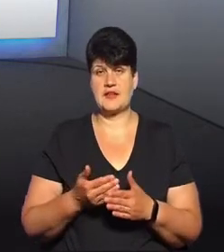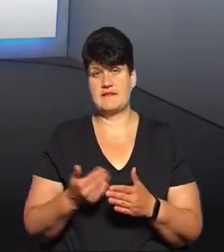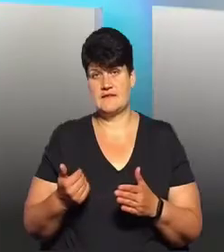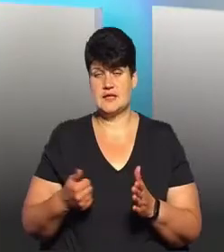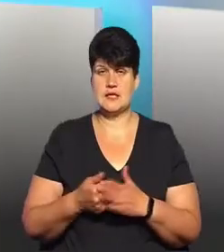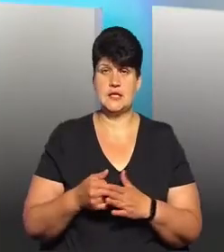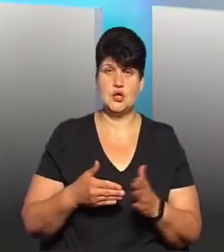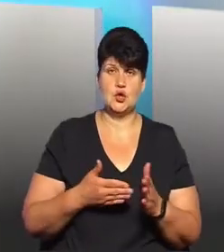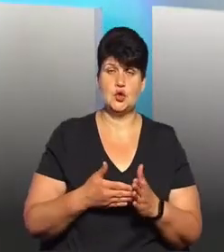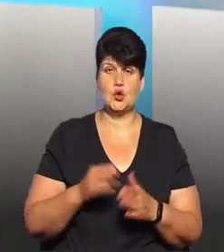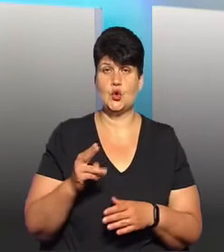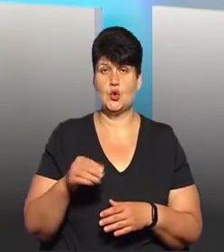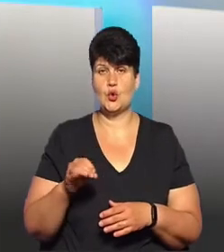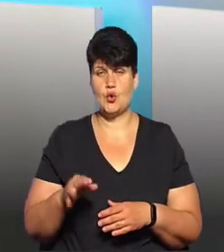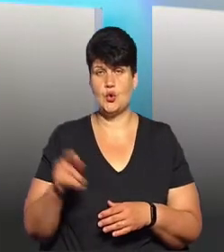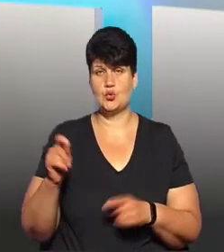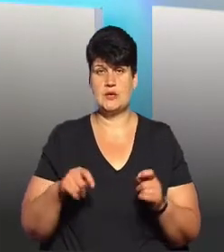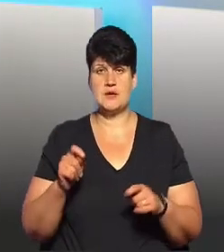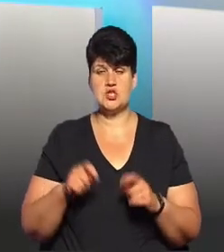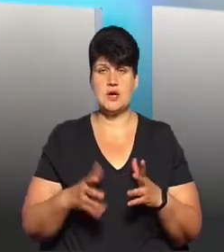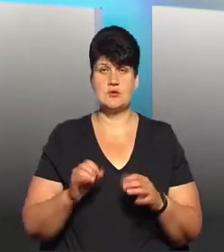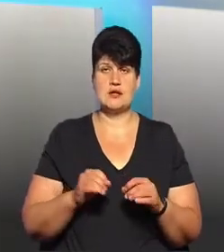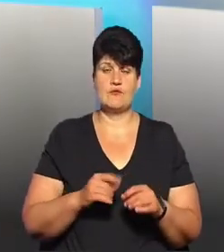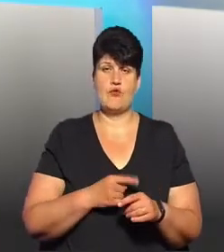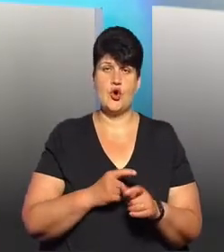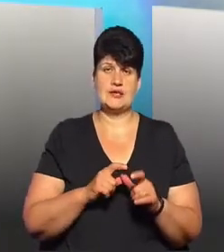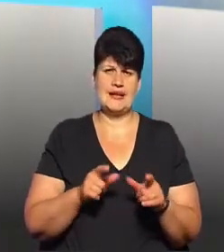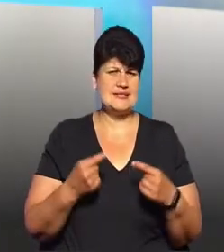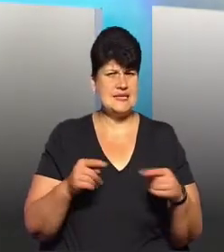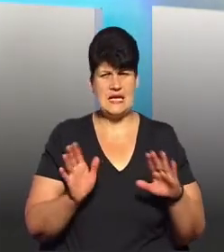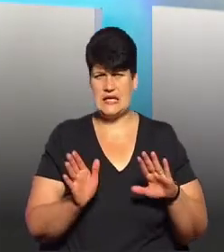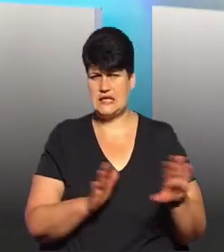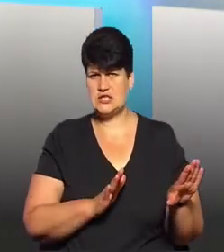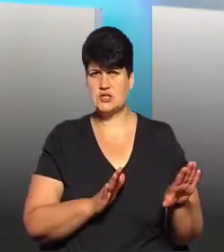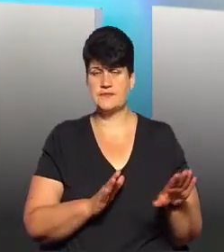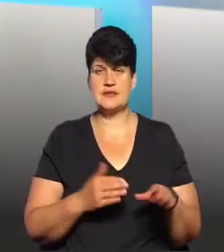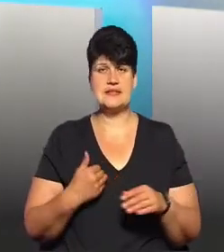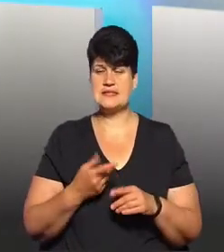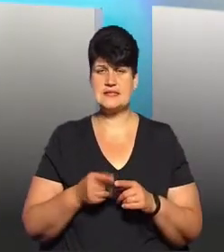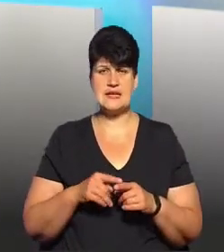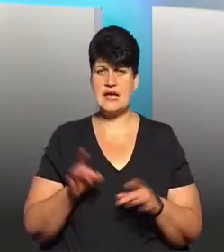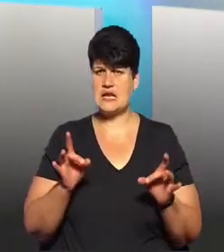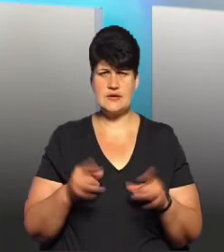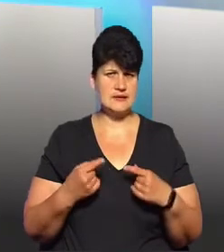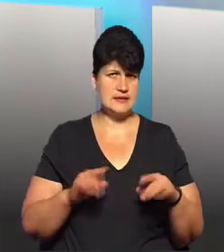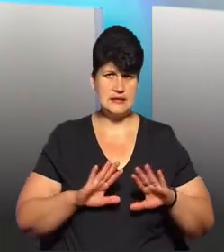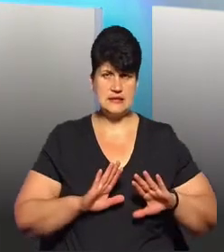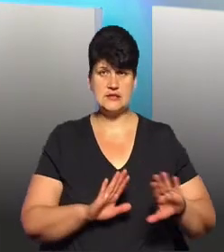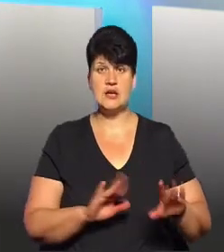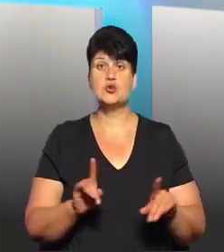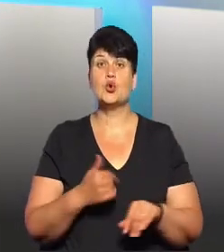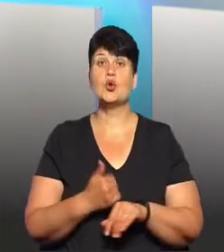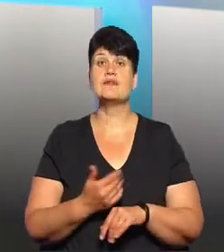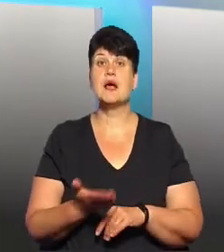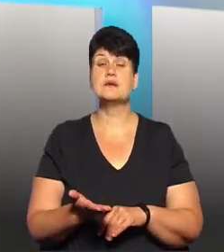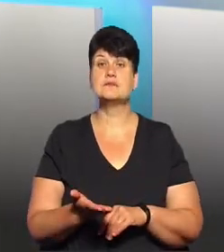враховуючи, що ми там, що люди приїжджають, можливо, селяться десь в готелях, це вже інше. Це не ходять в ресторани, це інше. Так. А що ж тоді основне? Я